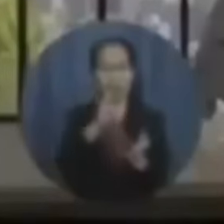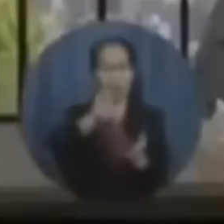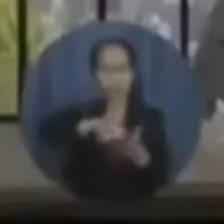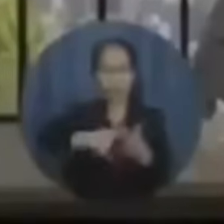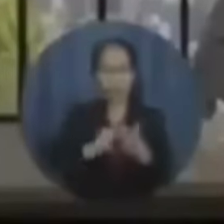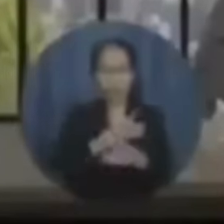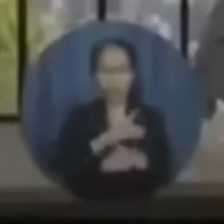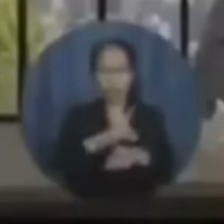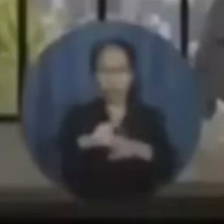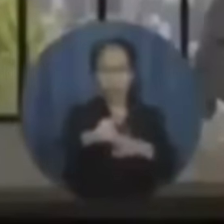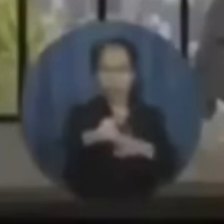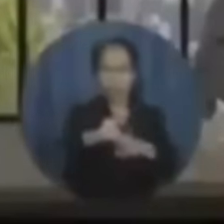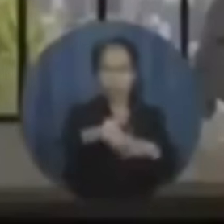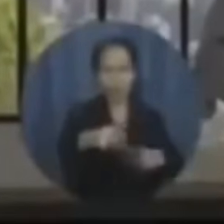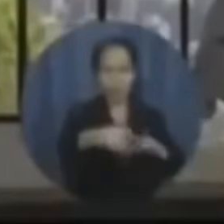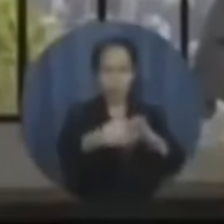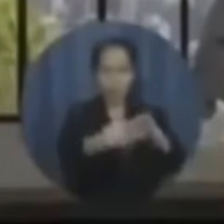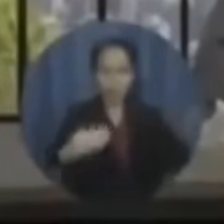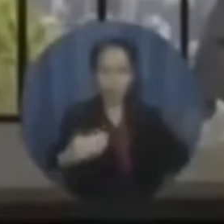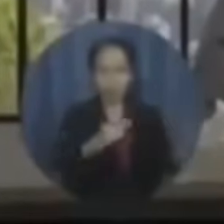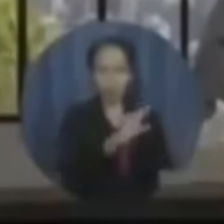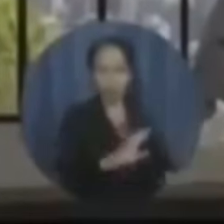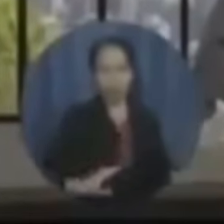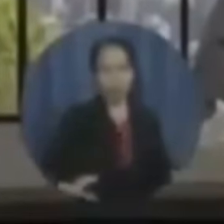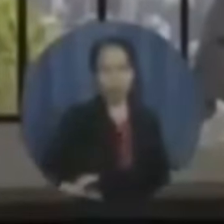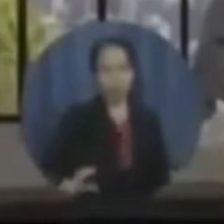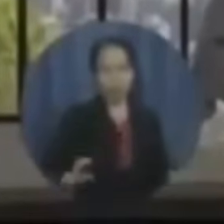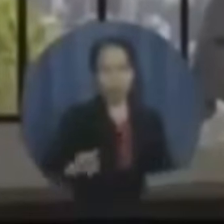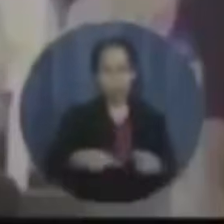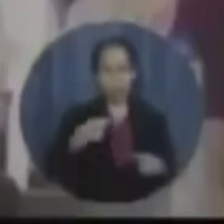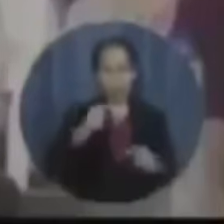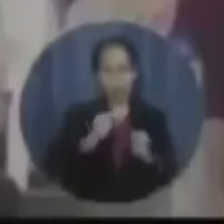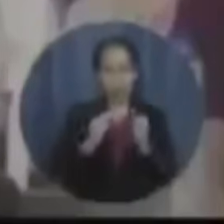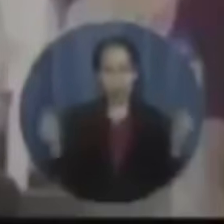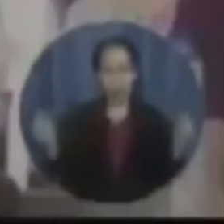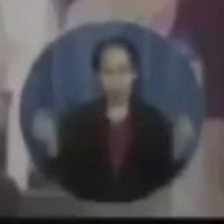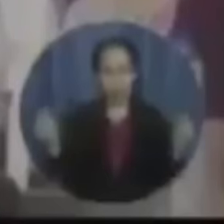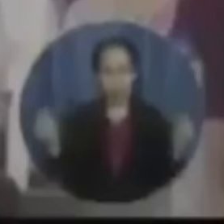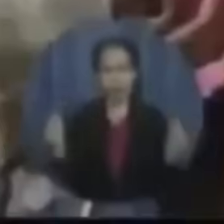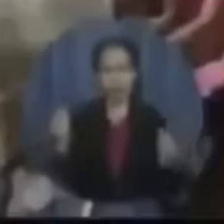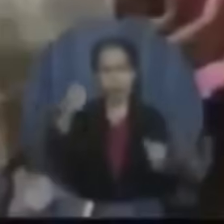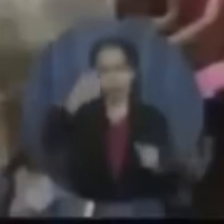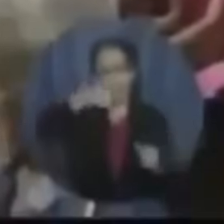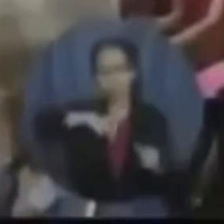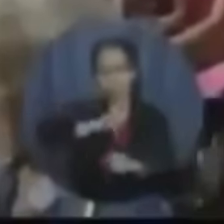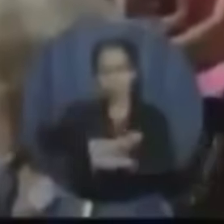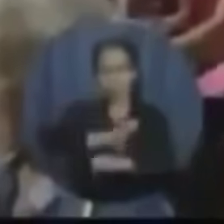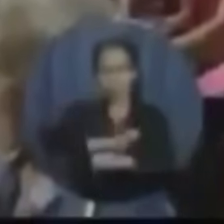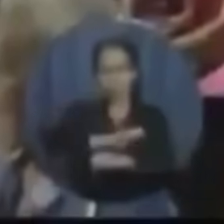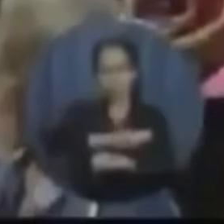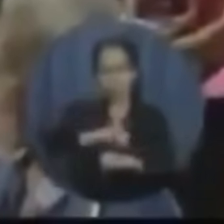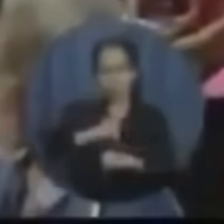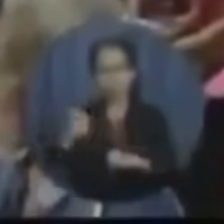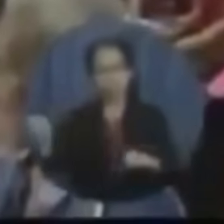nilalabanan si Kristo. Yung kasing salitang anti, ano, sa Grego, sa English, sa kahit